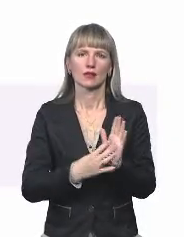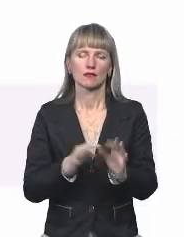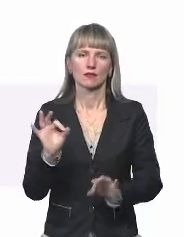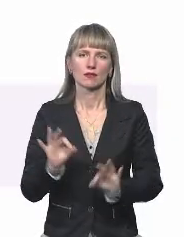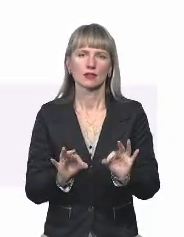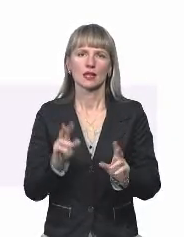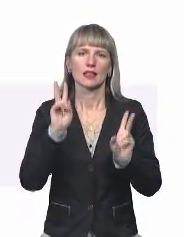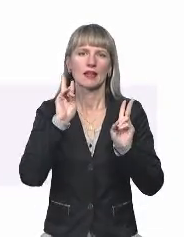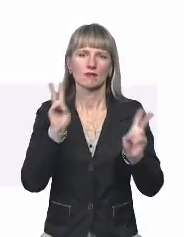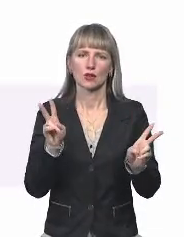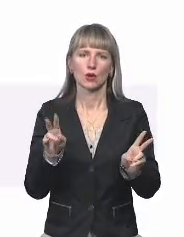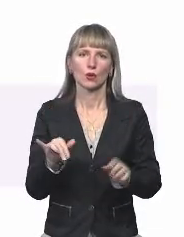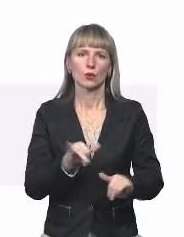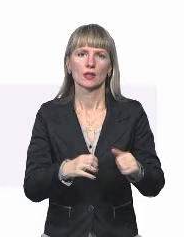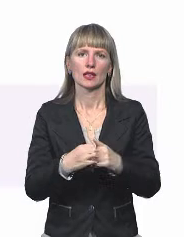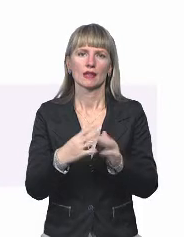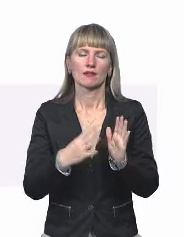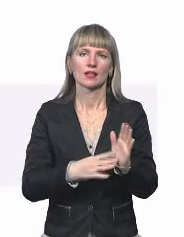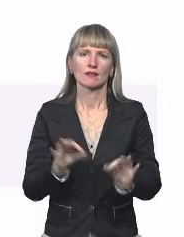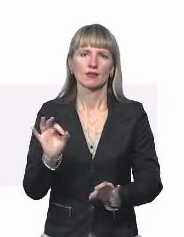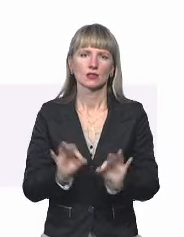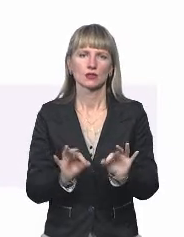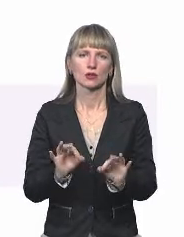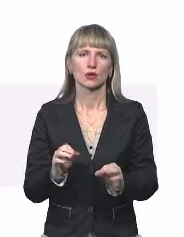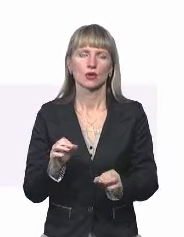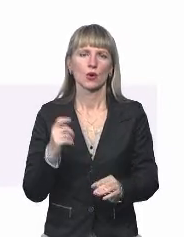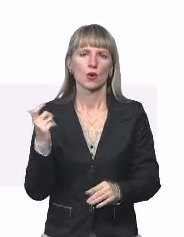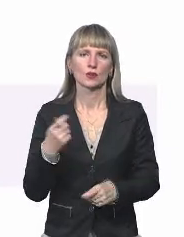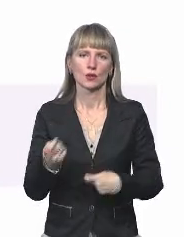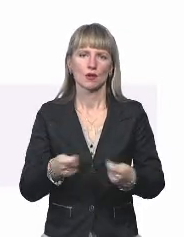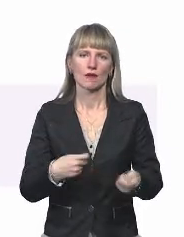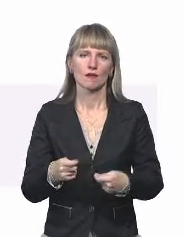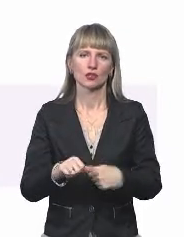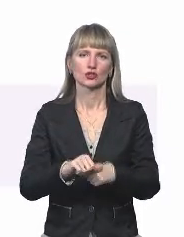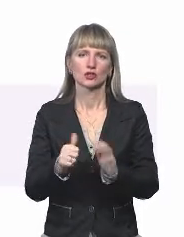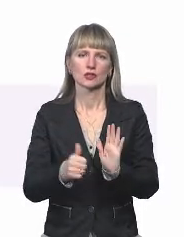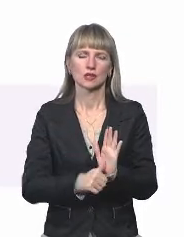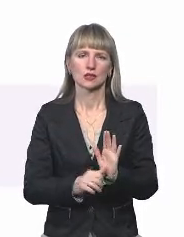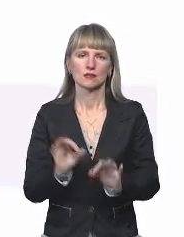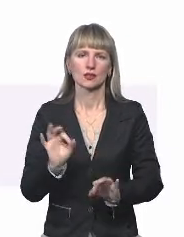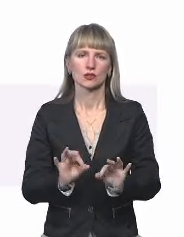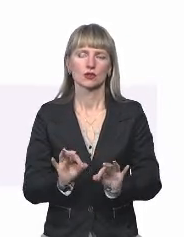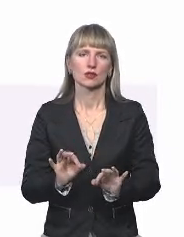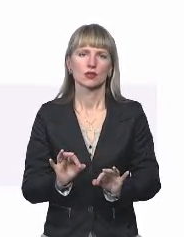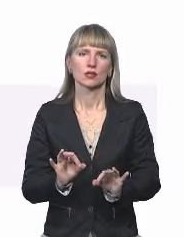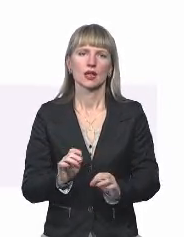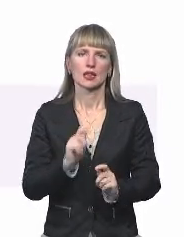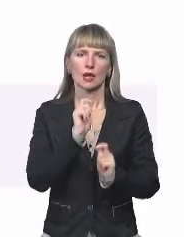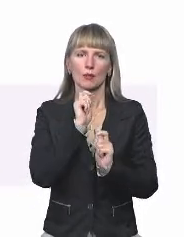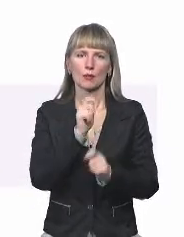19%, невідомо, не знаю, 19%, господарські товари 16%, ну от, власне, на